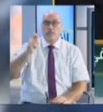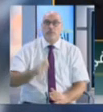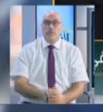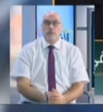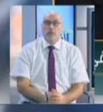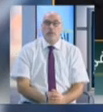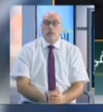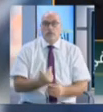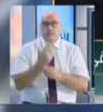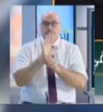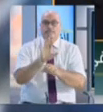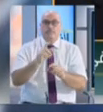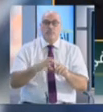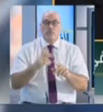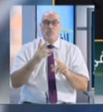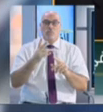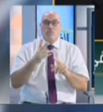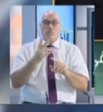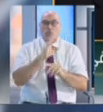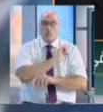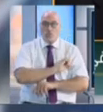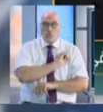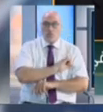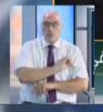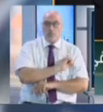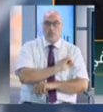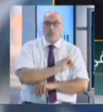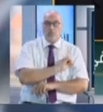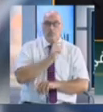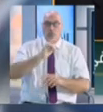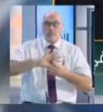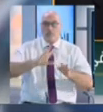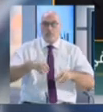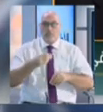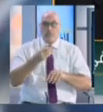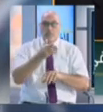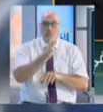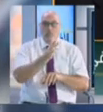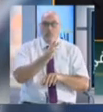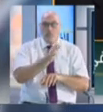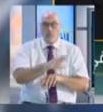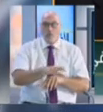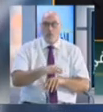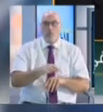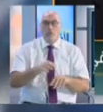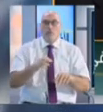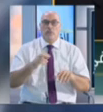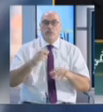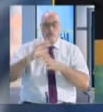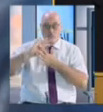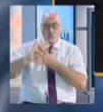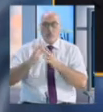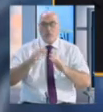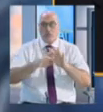له فيها أسمى عبارات التعازي والمواساة الأخوية لأسر ضحايا الحرائق التي مست عددا من مناطق